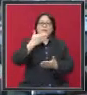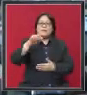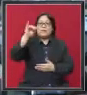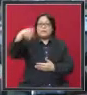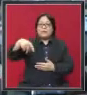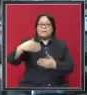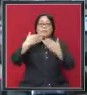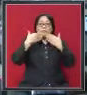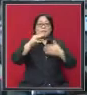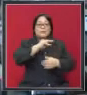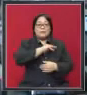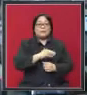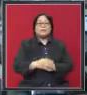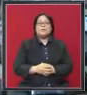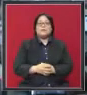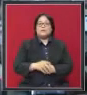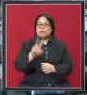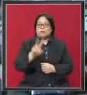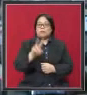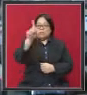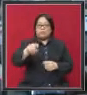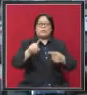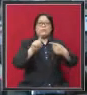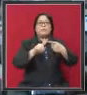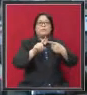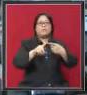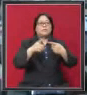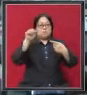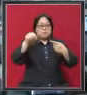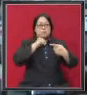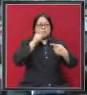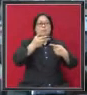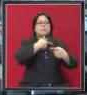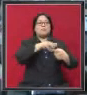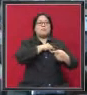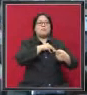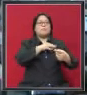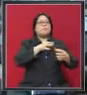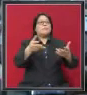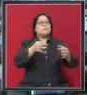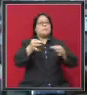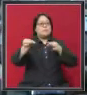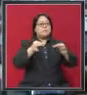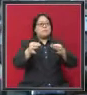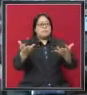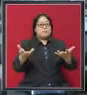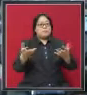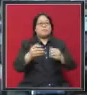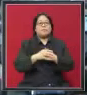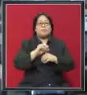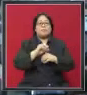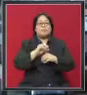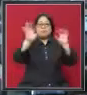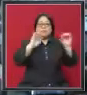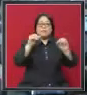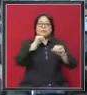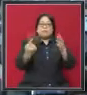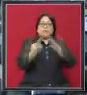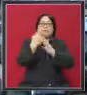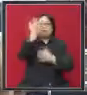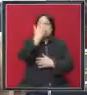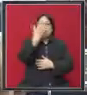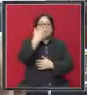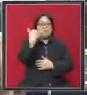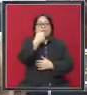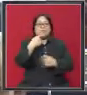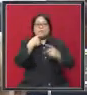Mentua. Terima kasih Yang Berhormat Menteri. Dua soalan. Pertama, bolehkah Yang Berhormat Menteri jelaskan supaya tidak ada kekeliruan